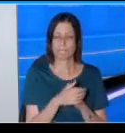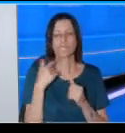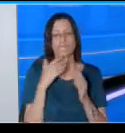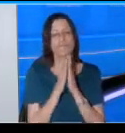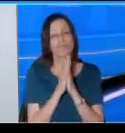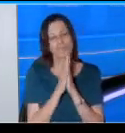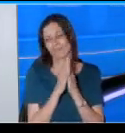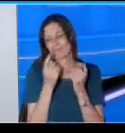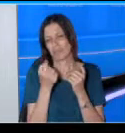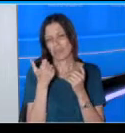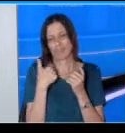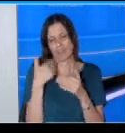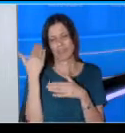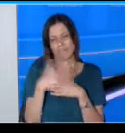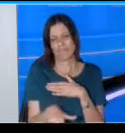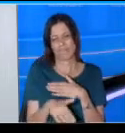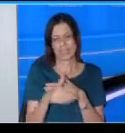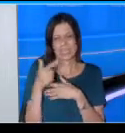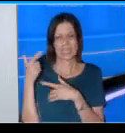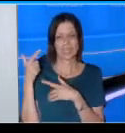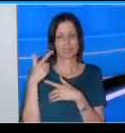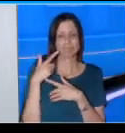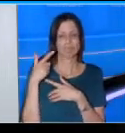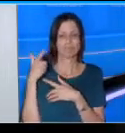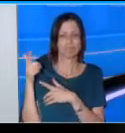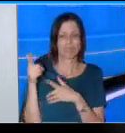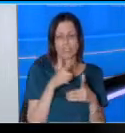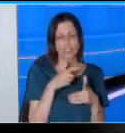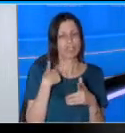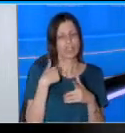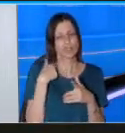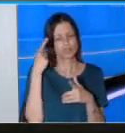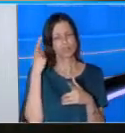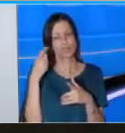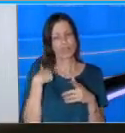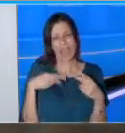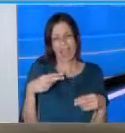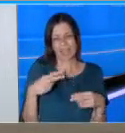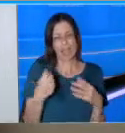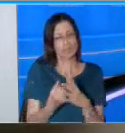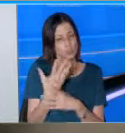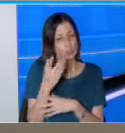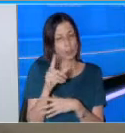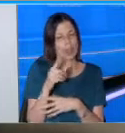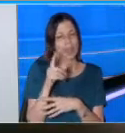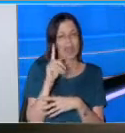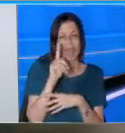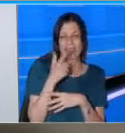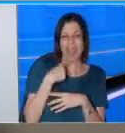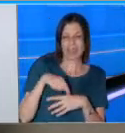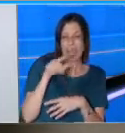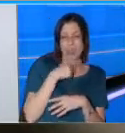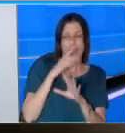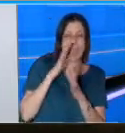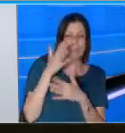בתכנונים כמעט שנפסיק את האש, אז אני מניח שההרתעה שוקמה. השאלה היא, אנחנו,